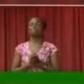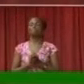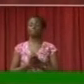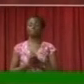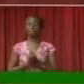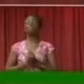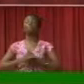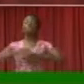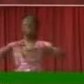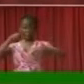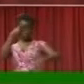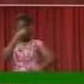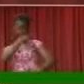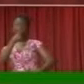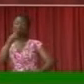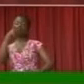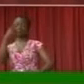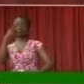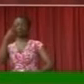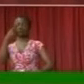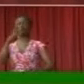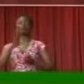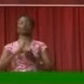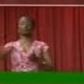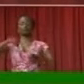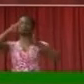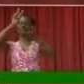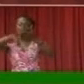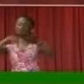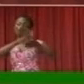L'apôtre Paul dit ceci, nous lisons dans le nom de Jésus-Christ.